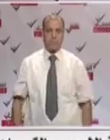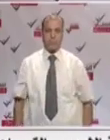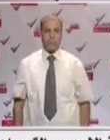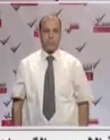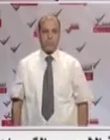والسلام